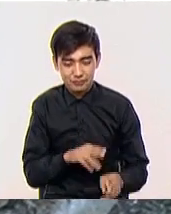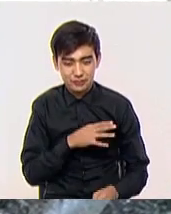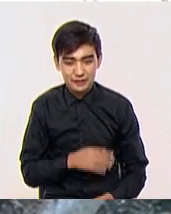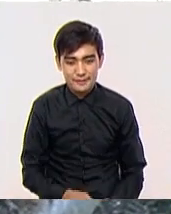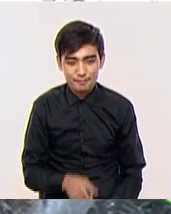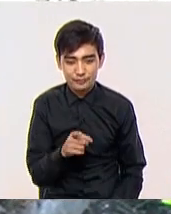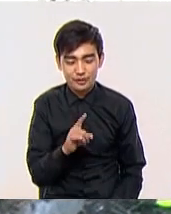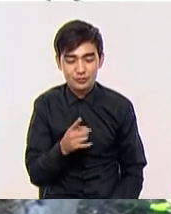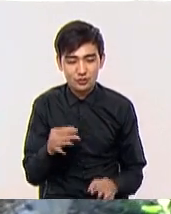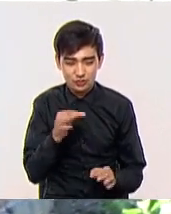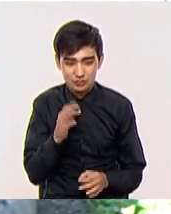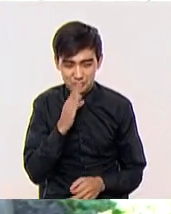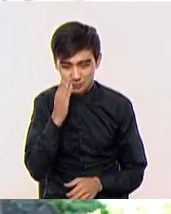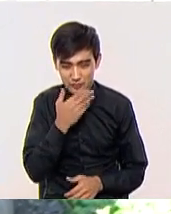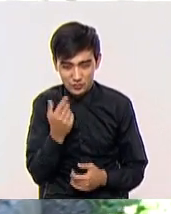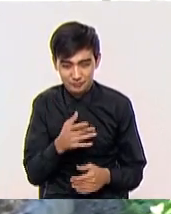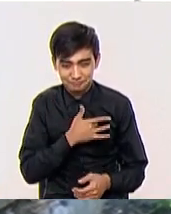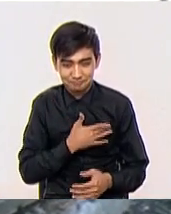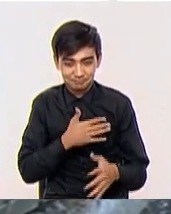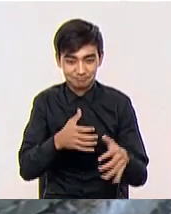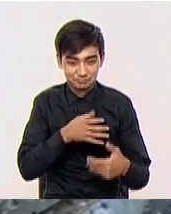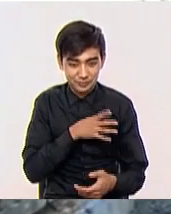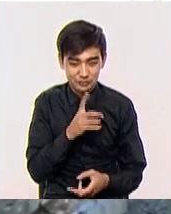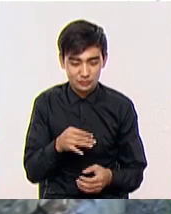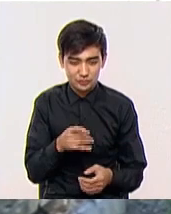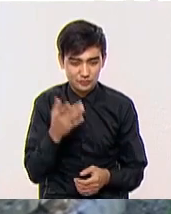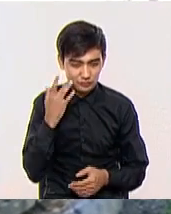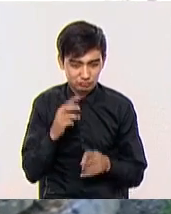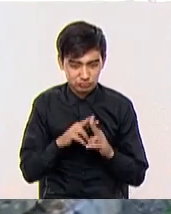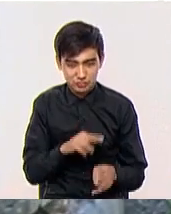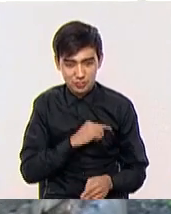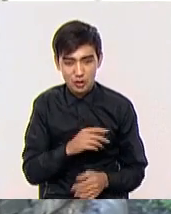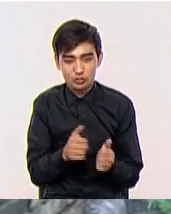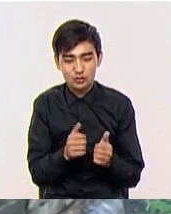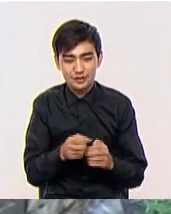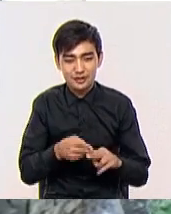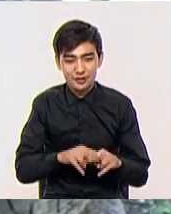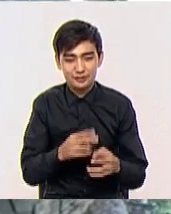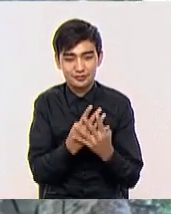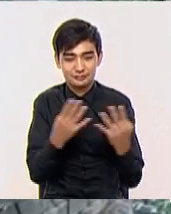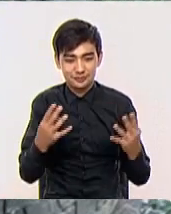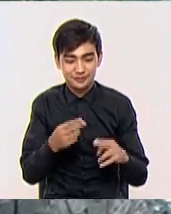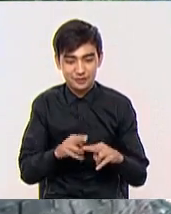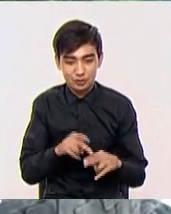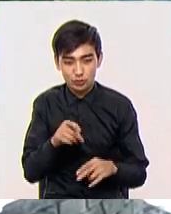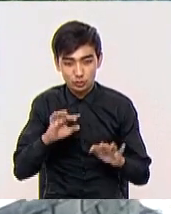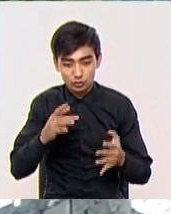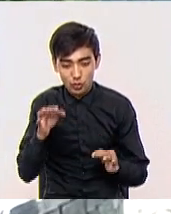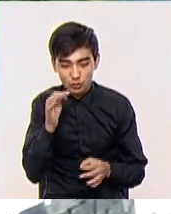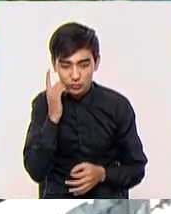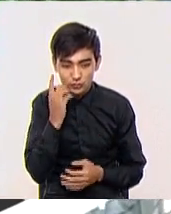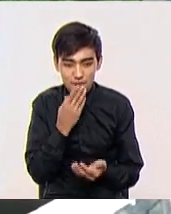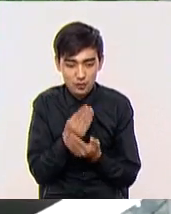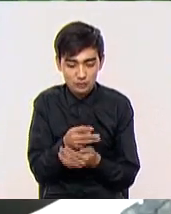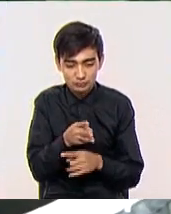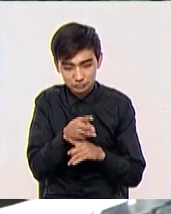баланы қорлады деген видеоның оқиғасы дәл осы жерде болған. Ал көршісі мына қоршаудың ар жағынан болған жайтты ұялы